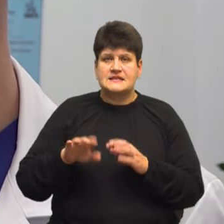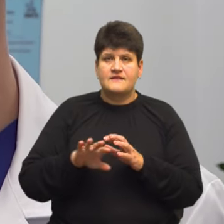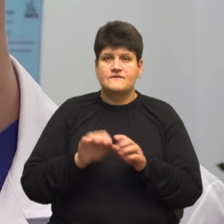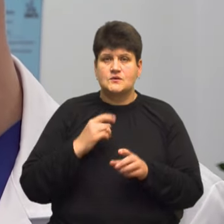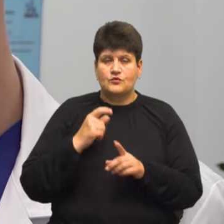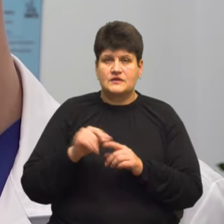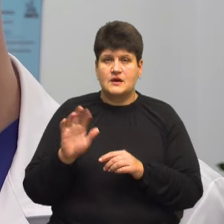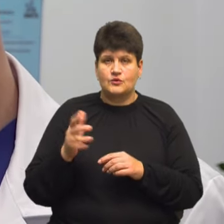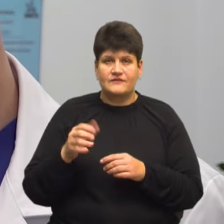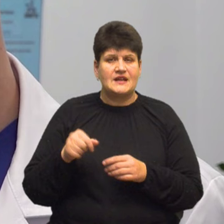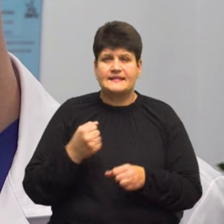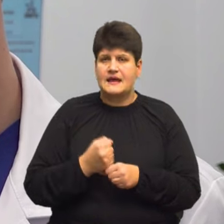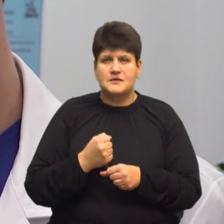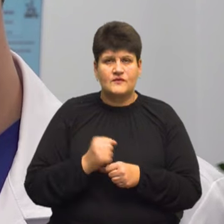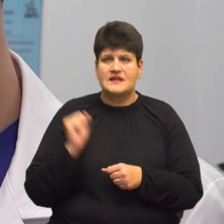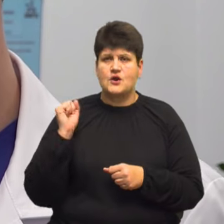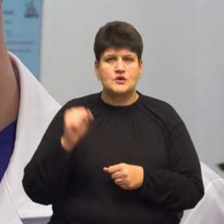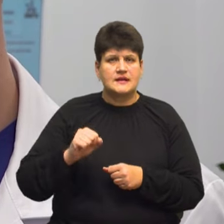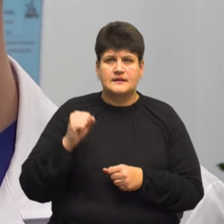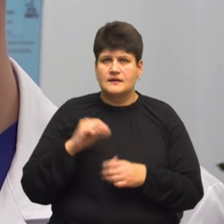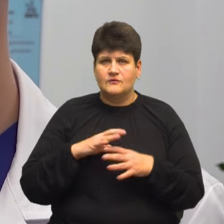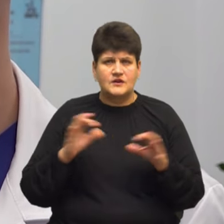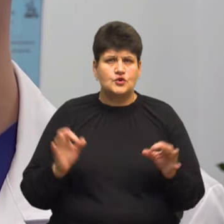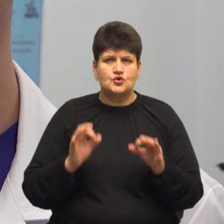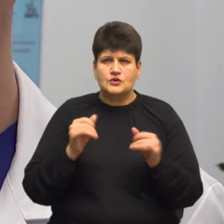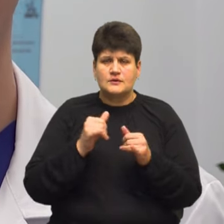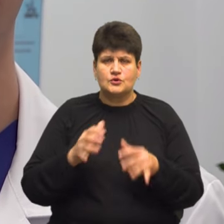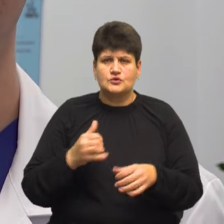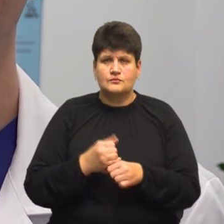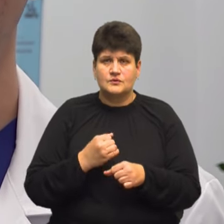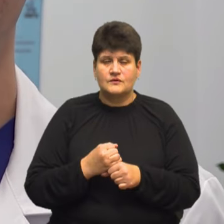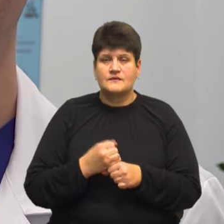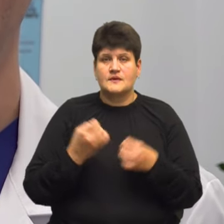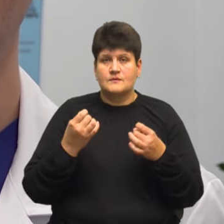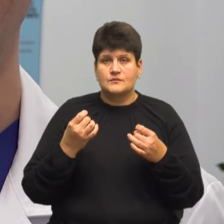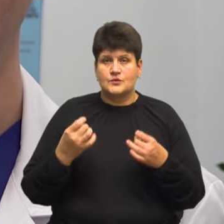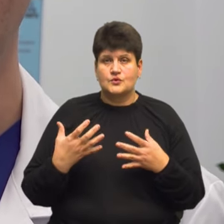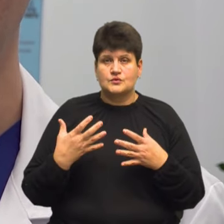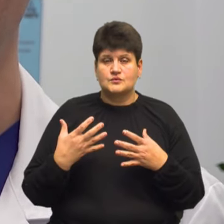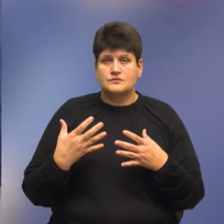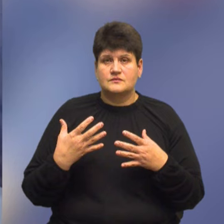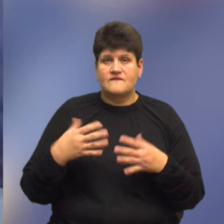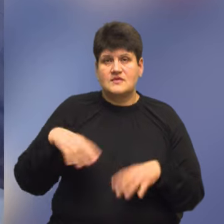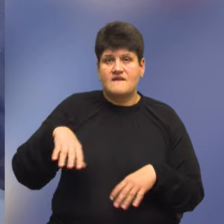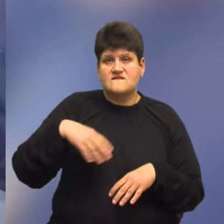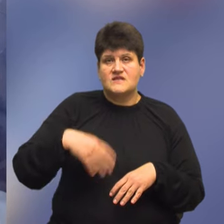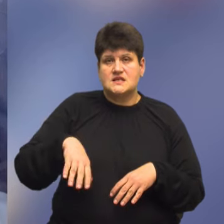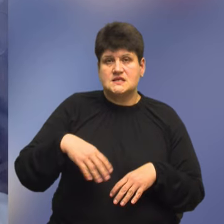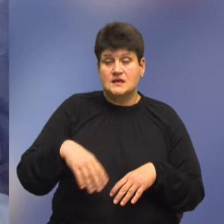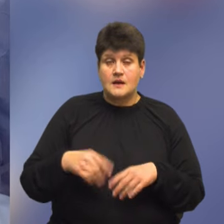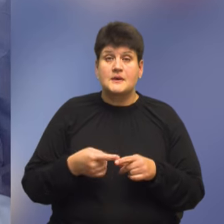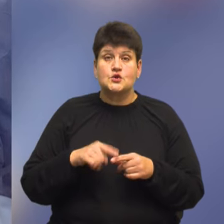не працювала, вона не розгиналася і вони не могли нічого з нею зробити, вона в прямому змісті слова, вона висіла. Ми цю